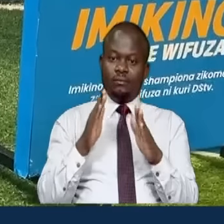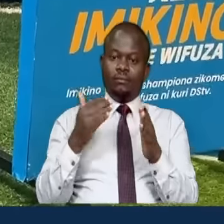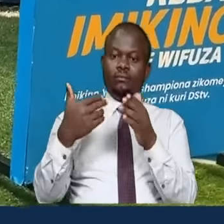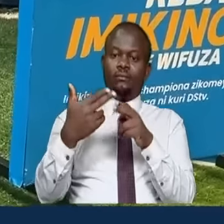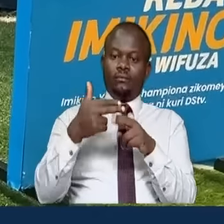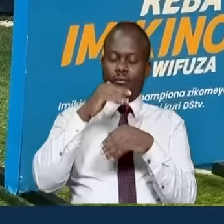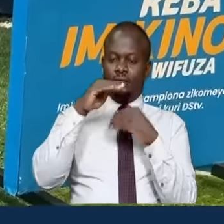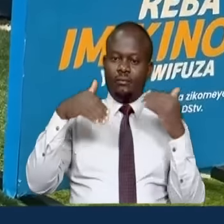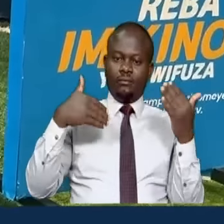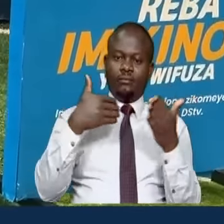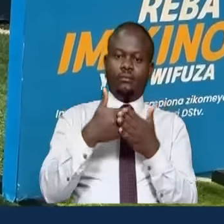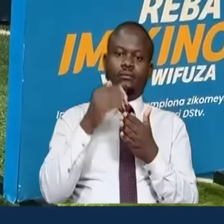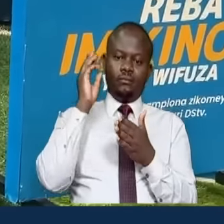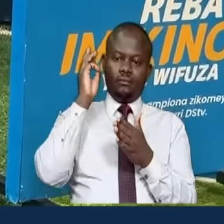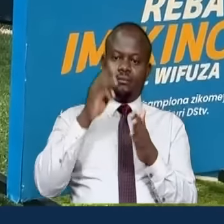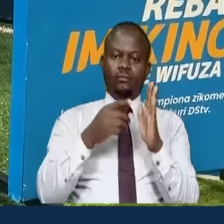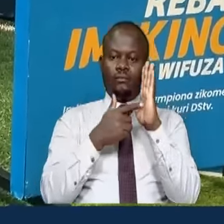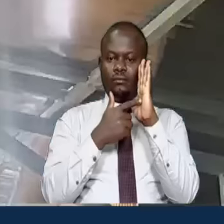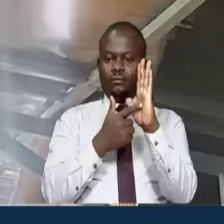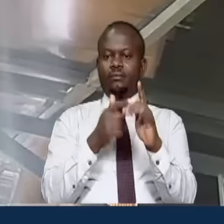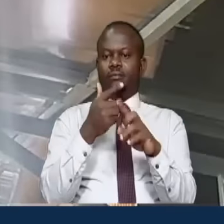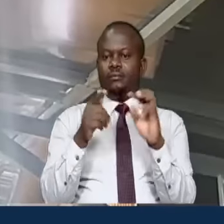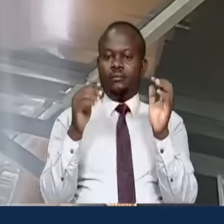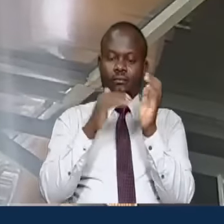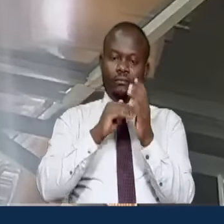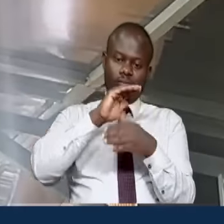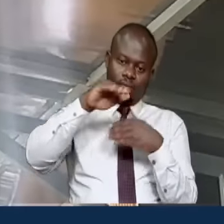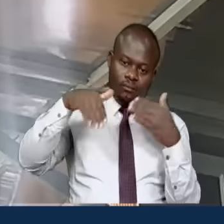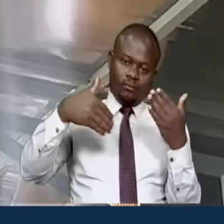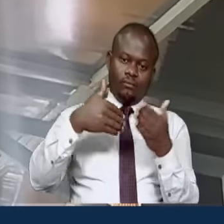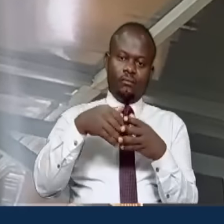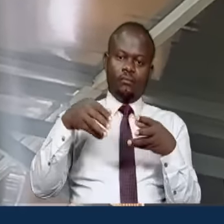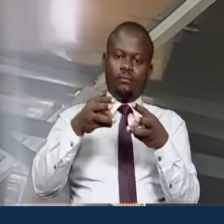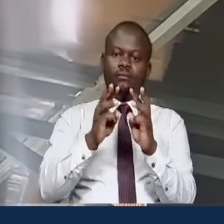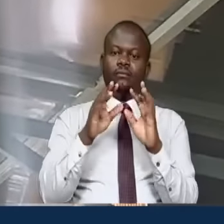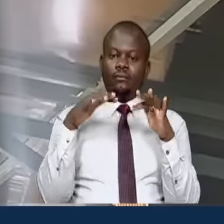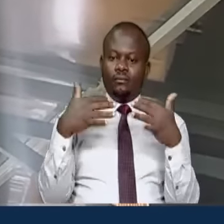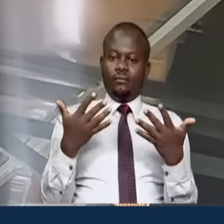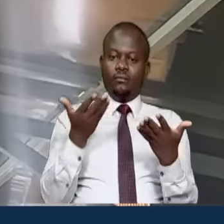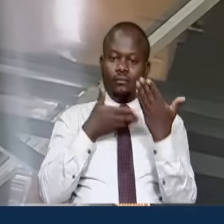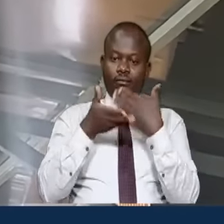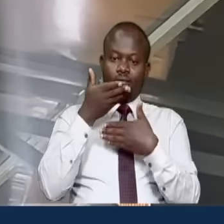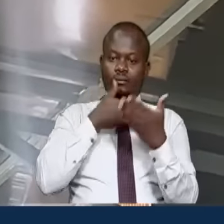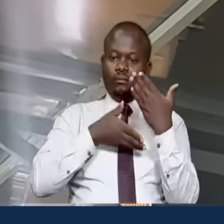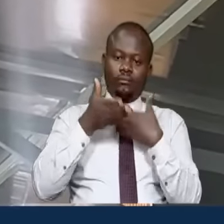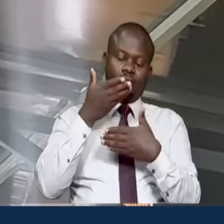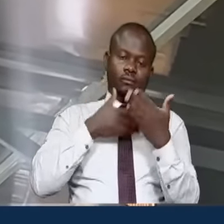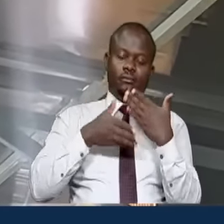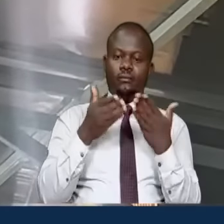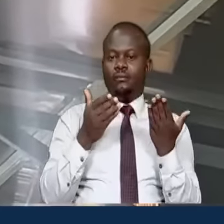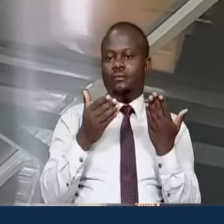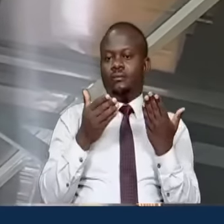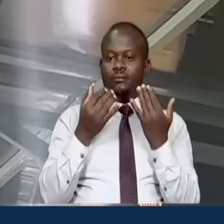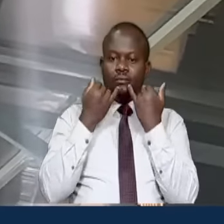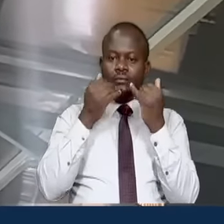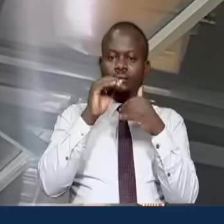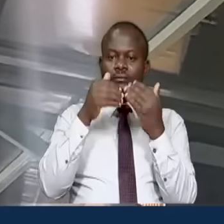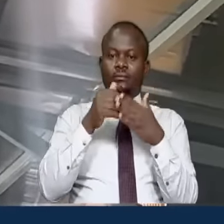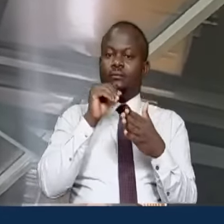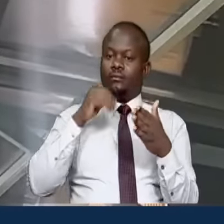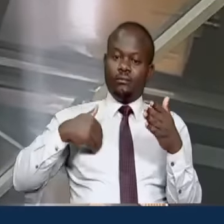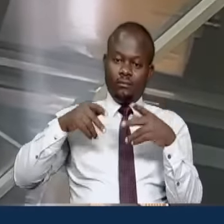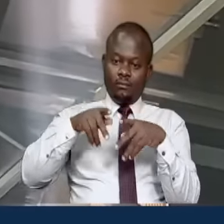yose tuzayerekana kandi yose. Hari uburyo ki twagiye tuganira kare mbabwira ni hari abadafite